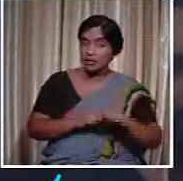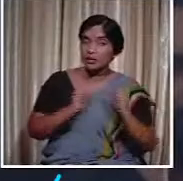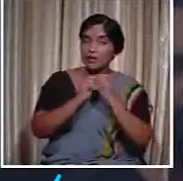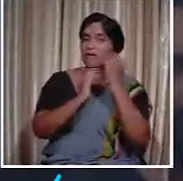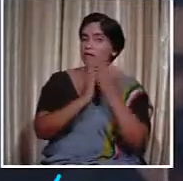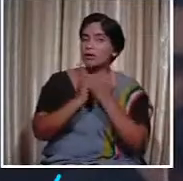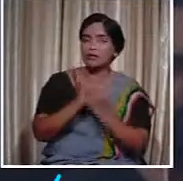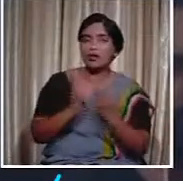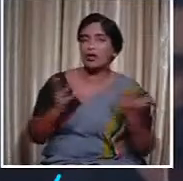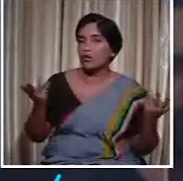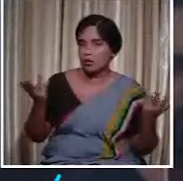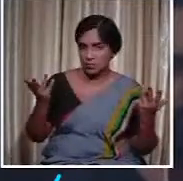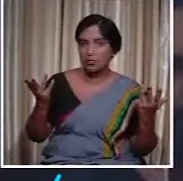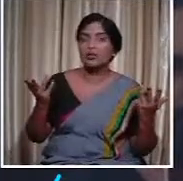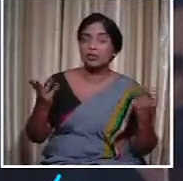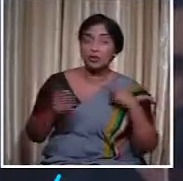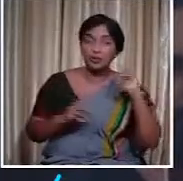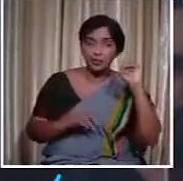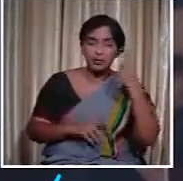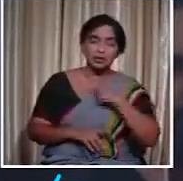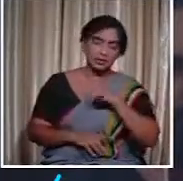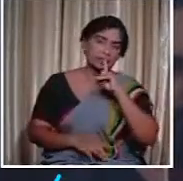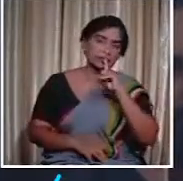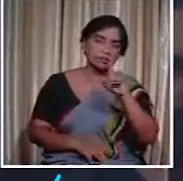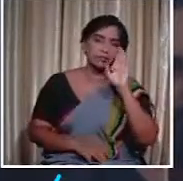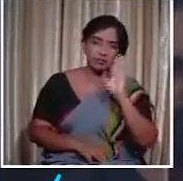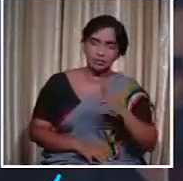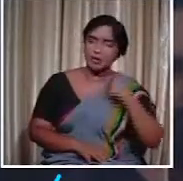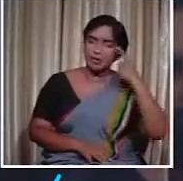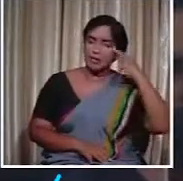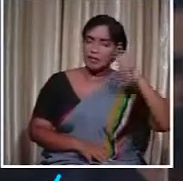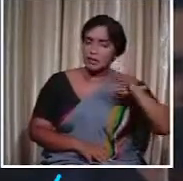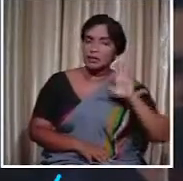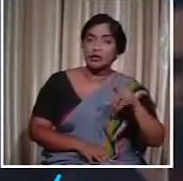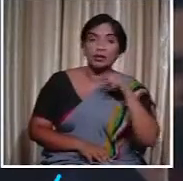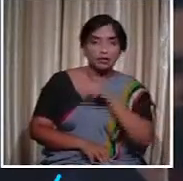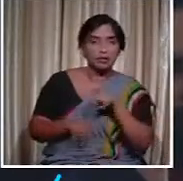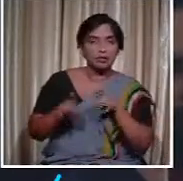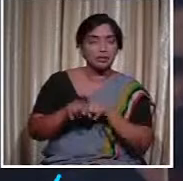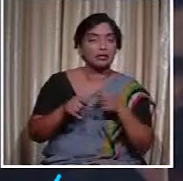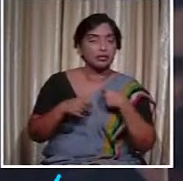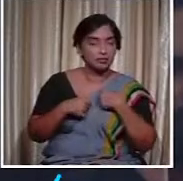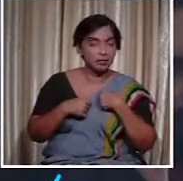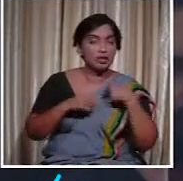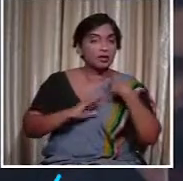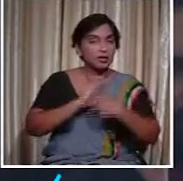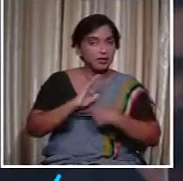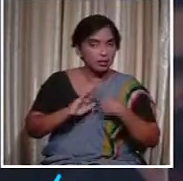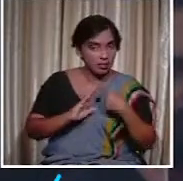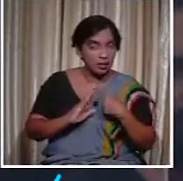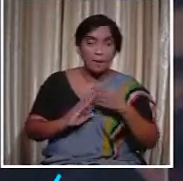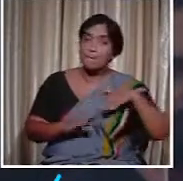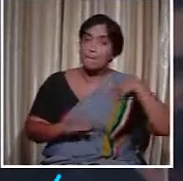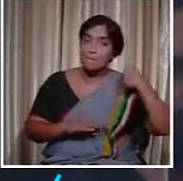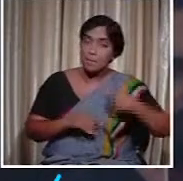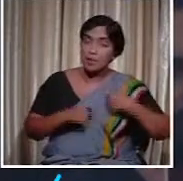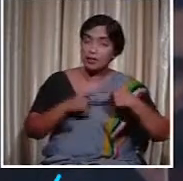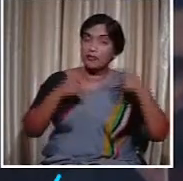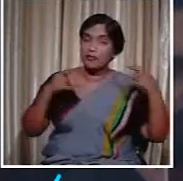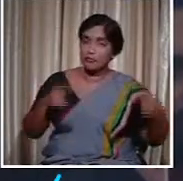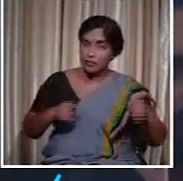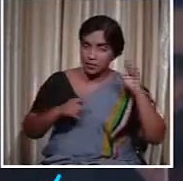වැඩපිළිවෙල මොකද්ද කියන එක මුලින්ම පැහැදිලි කළ යුතුයි කියන එක මම විශ්වාස කරනවා. ඒ නිසා අපි මේ රටේ ප්‍රධාන විපක්ෂය